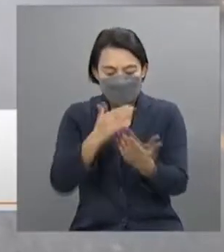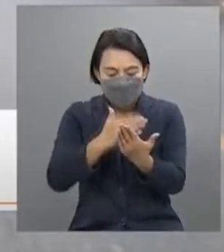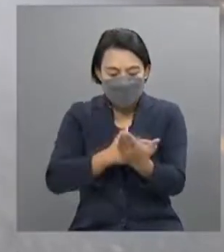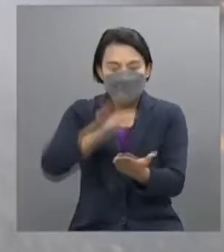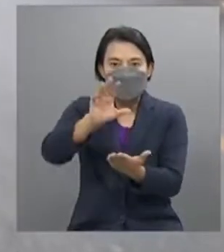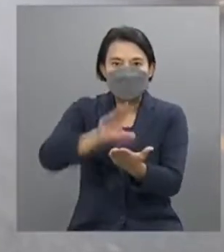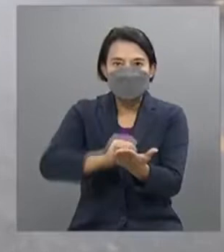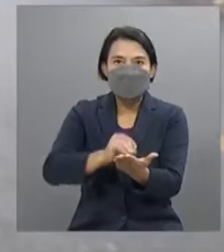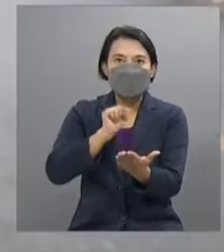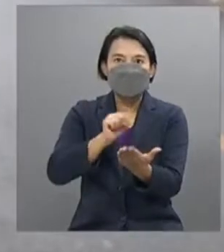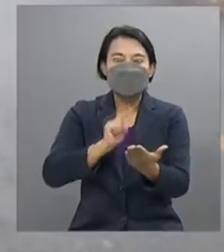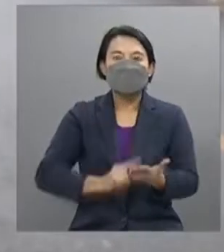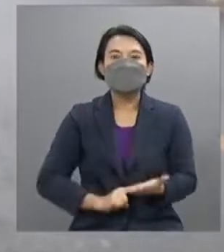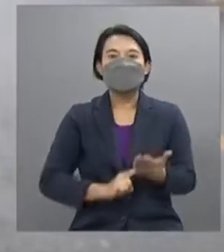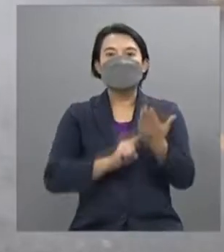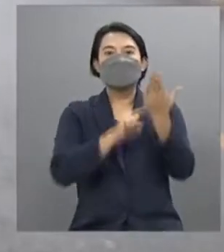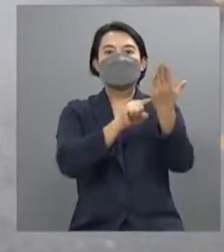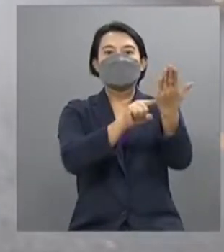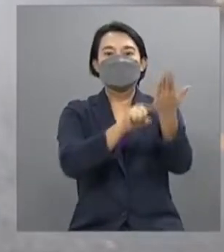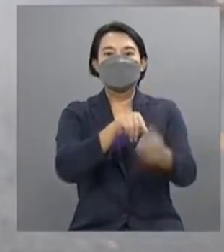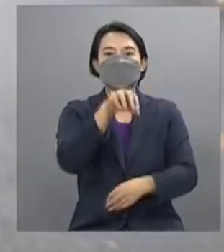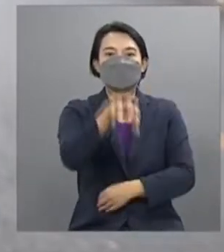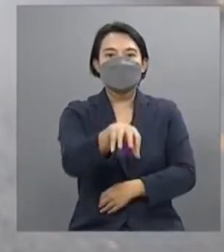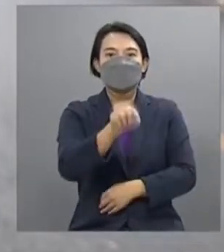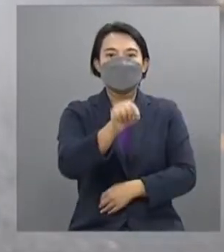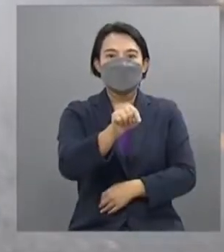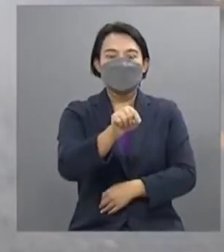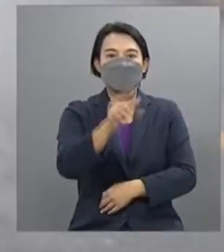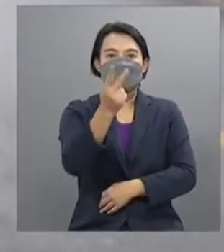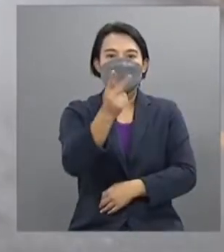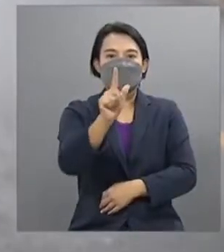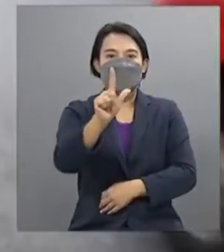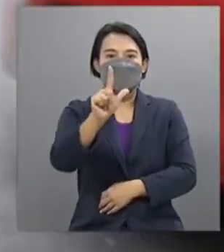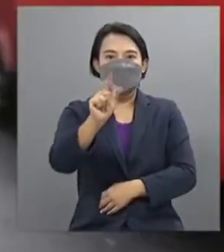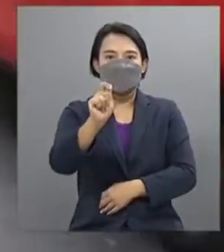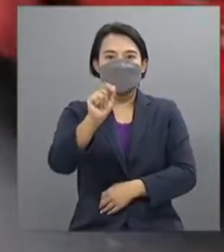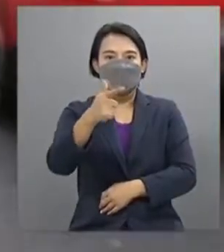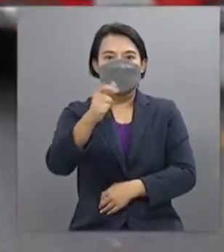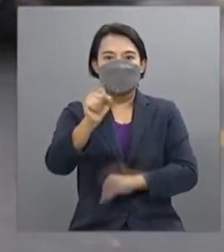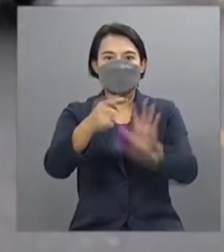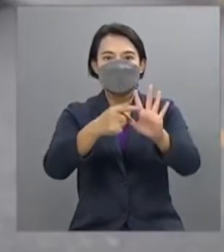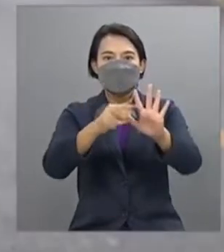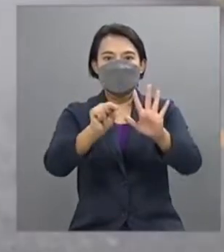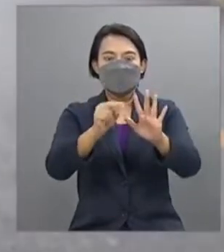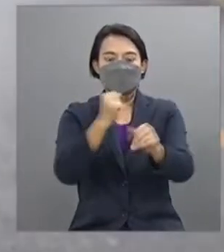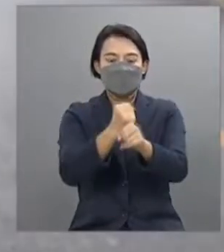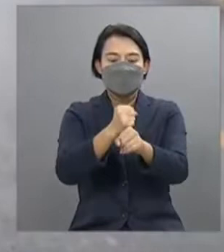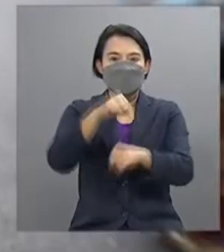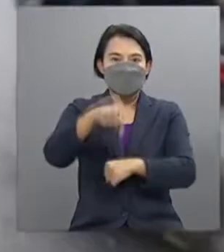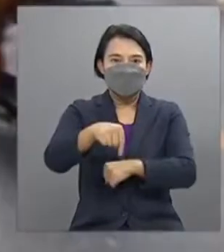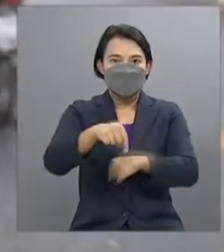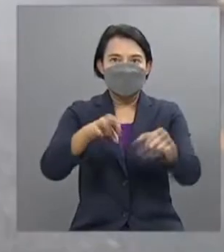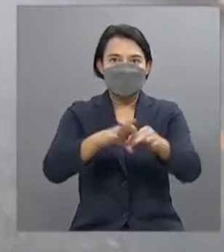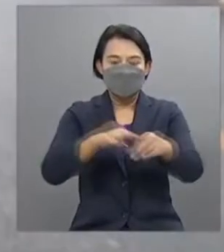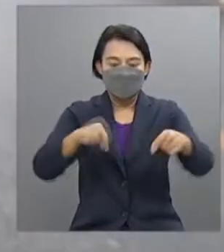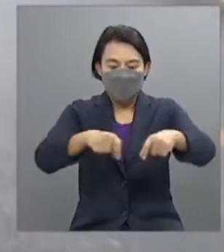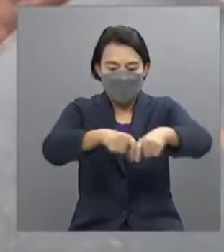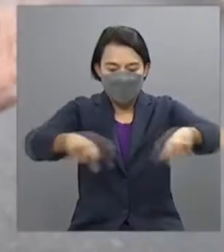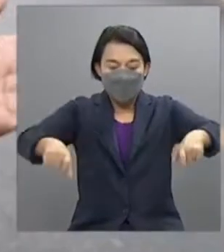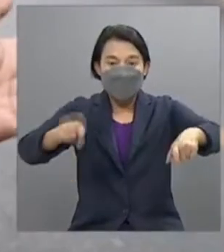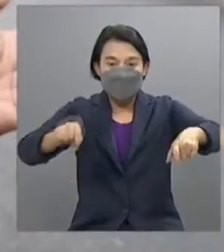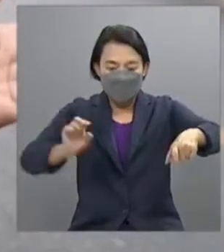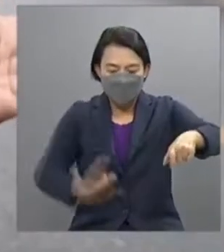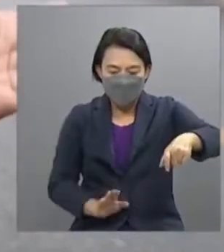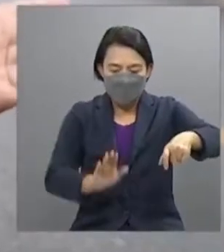ไปยังสำนักงานเขตคลองสานเพื่อจะขอทำลูกระนาดเพราะซอยนี้ไม่มีลูกระนาดก็อย่